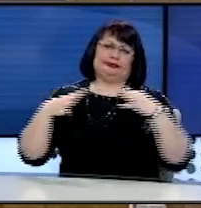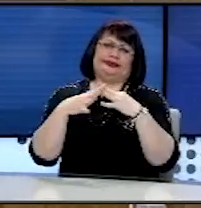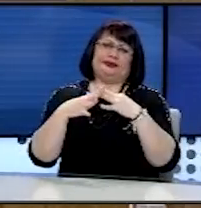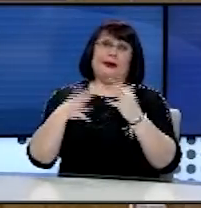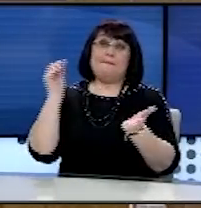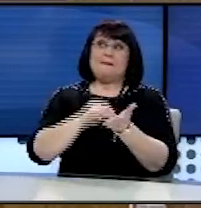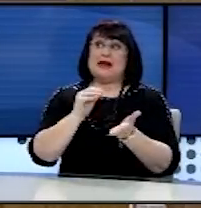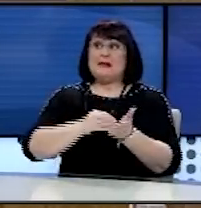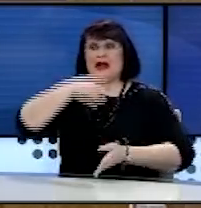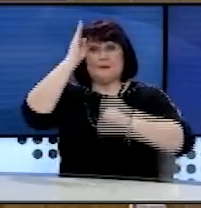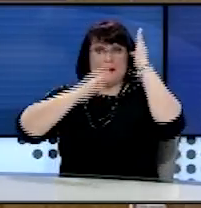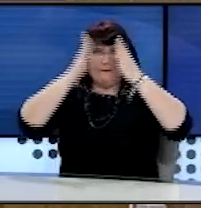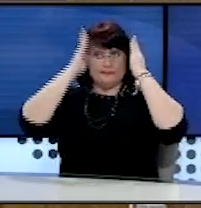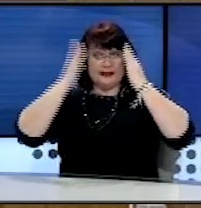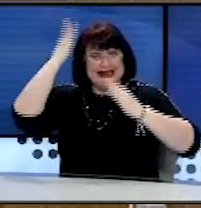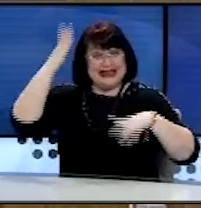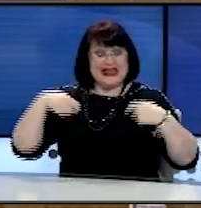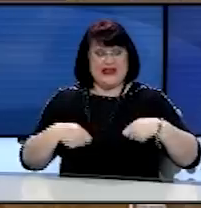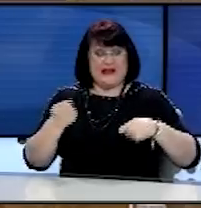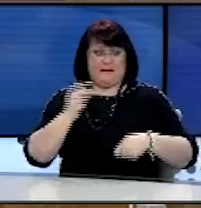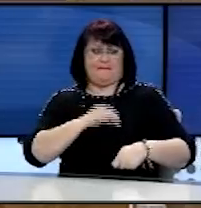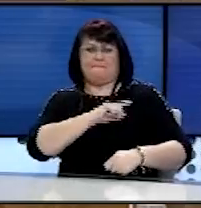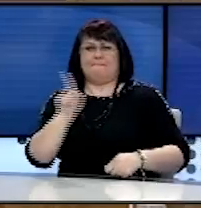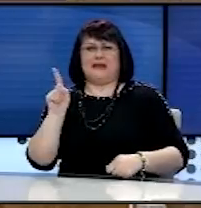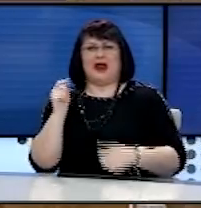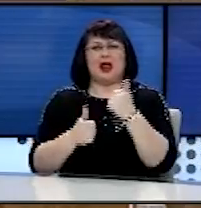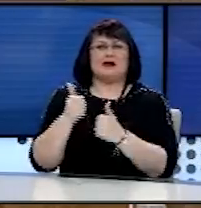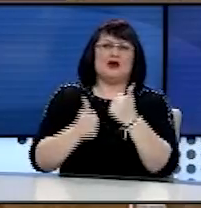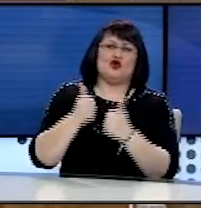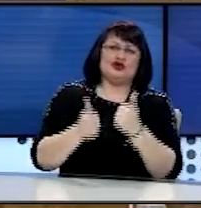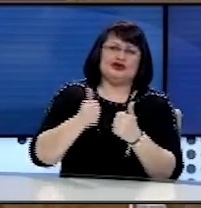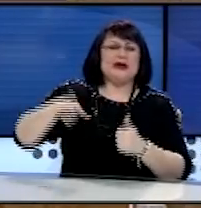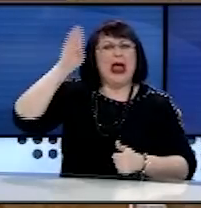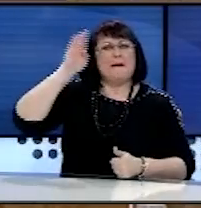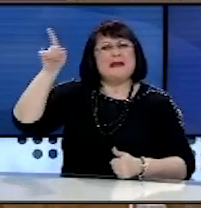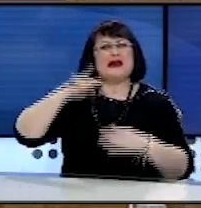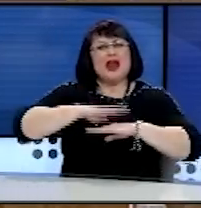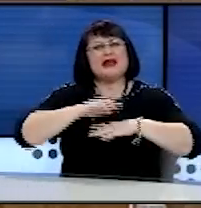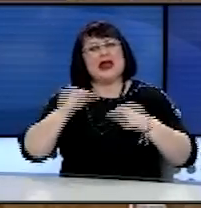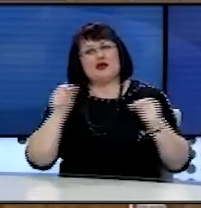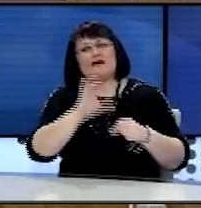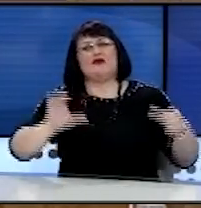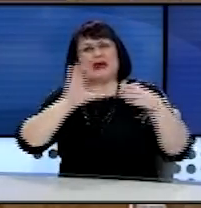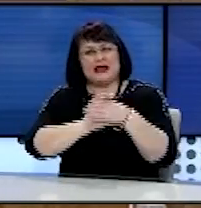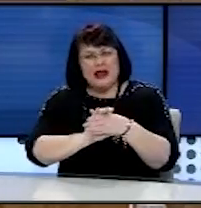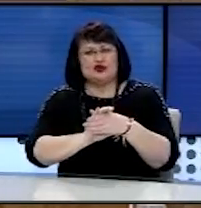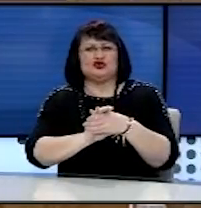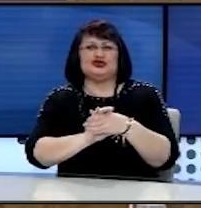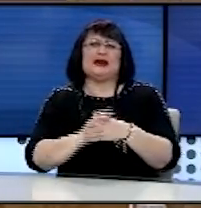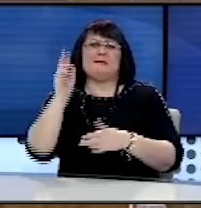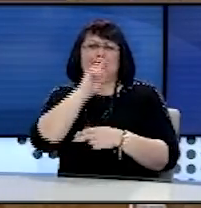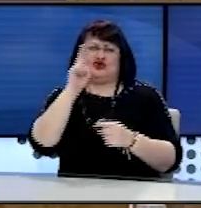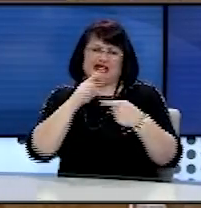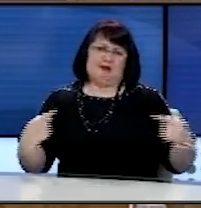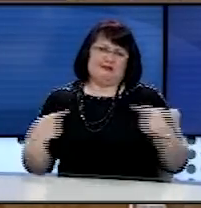ξανά για τα κέρδη του κεφαλαίου στους ανταγωνισμούς αυτούς των Αμερικάνων, του ΝΑΤΟ, της Ευρωπαϊκής Ένωσης με τη